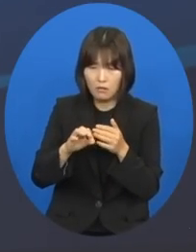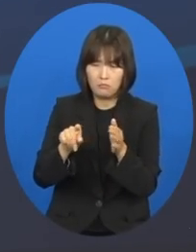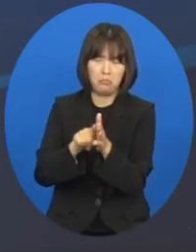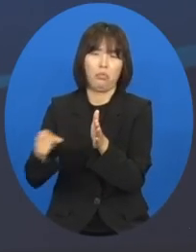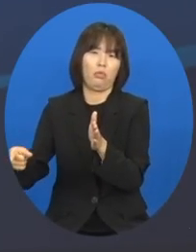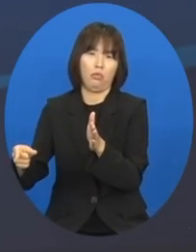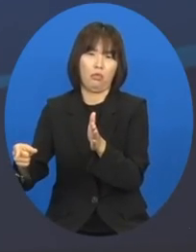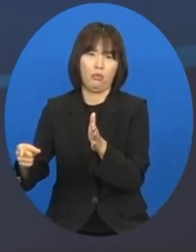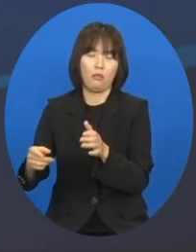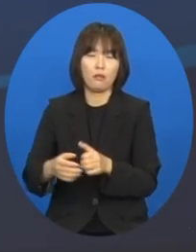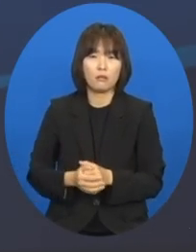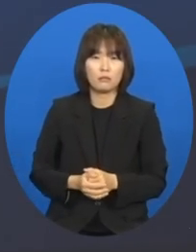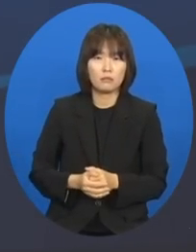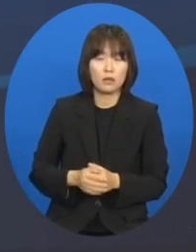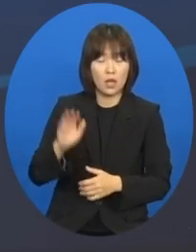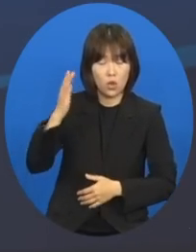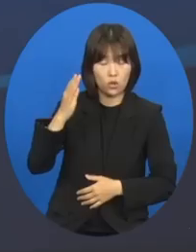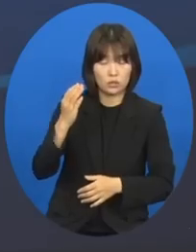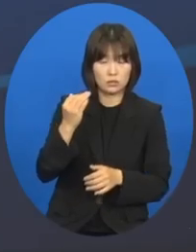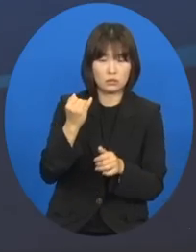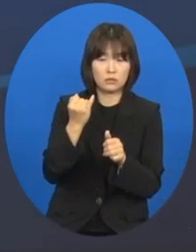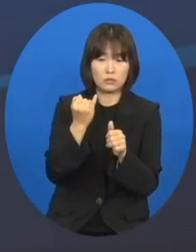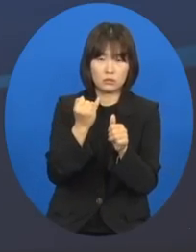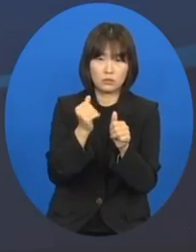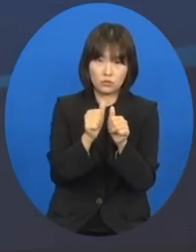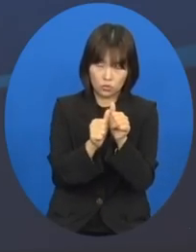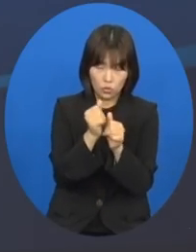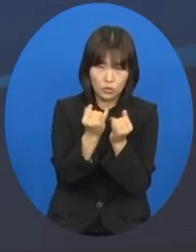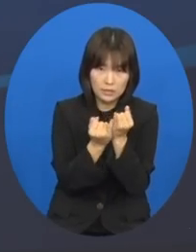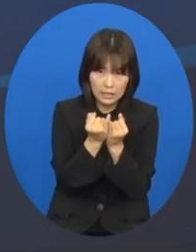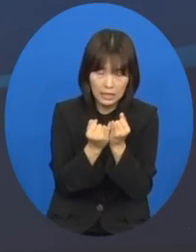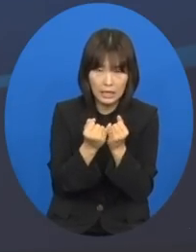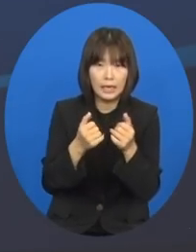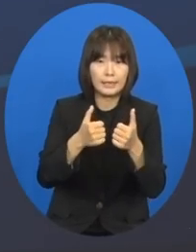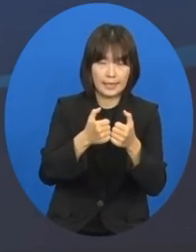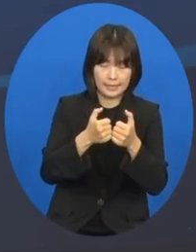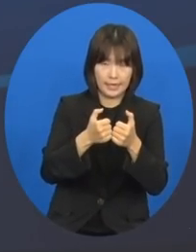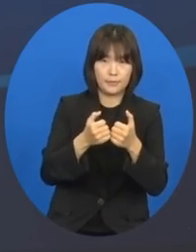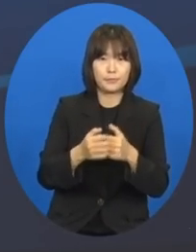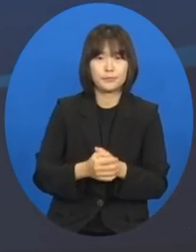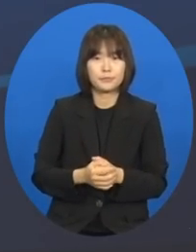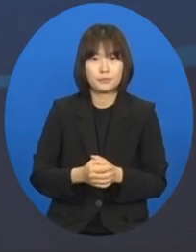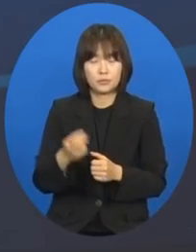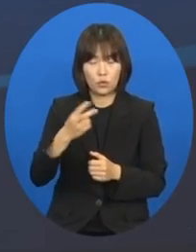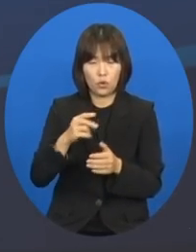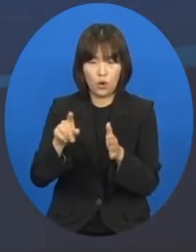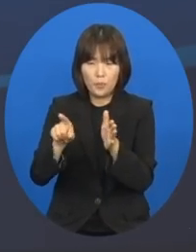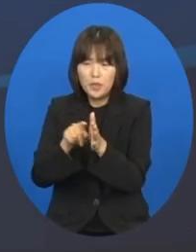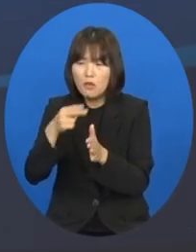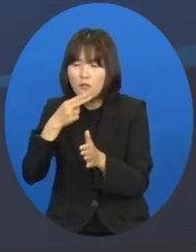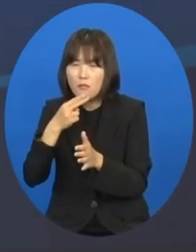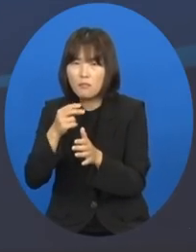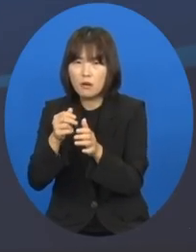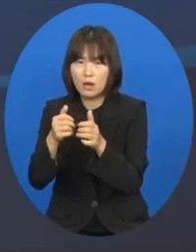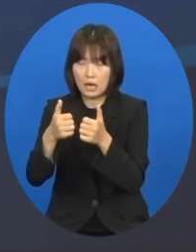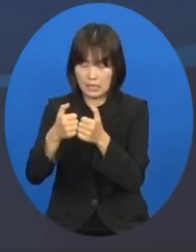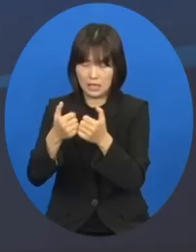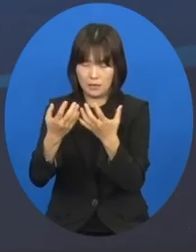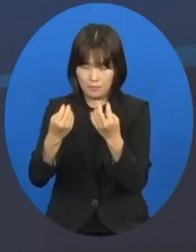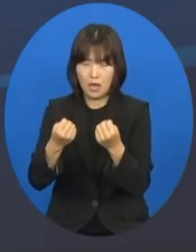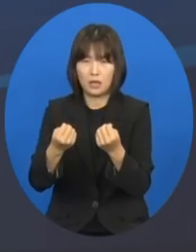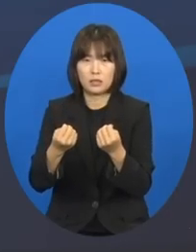요즘 동성애 상담 트랜스젠더 수술하겠다는 사람들 상담 또 무신론자 상담 굉장히 많이 하고 있습니다